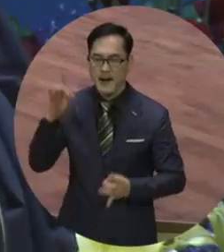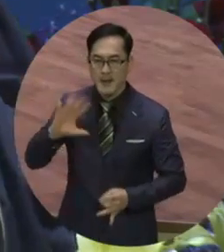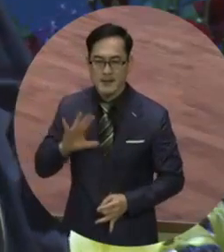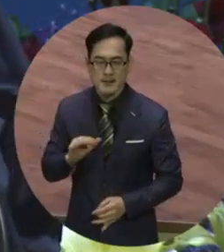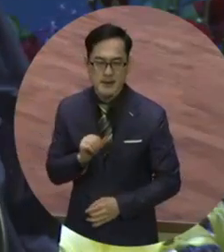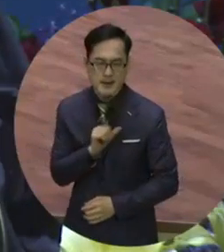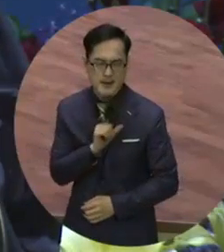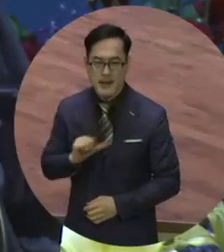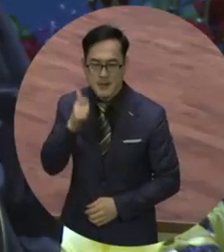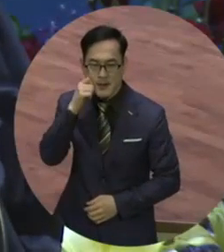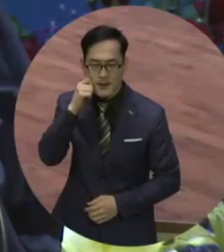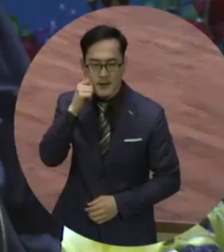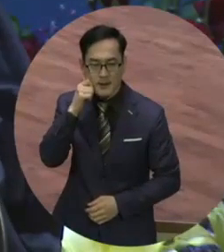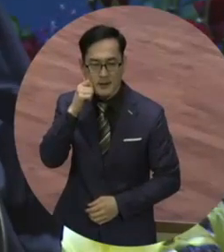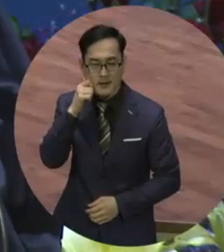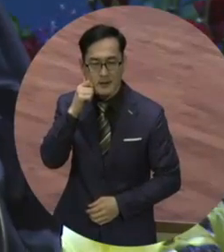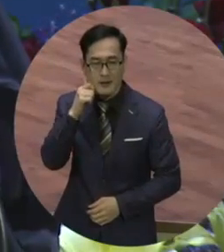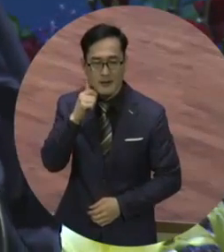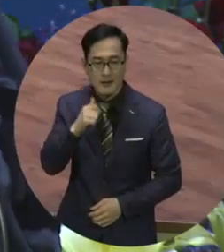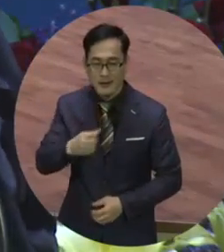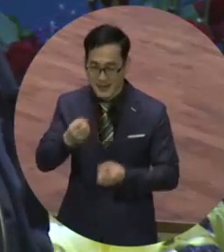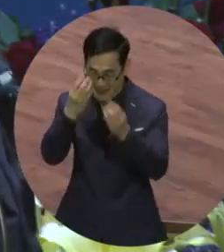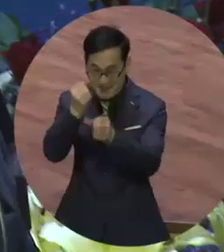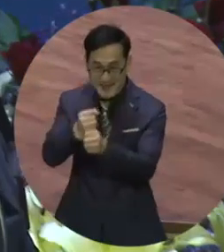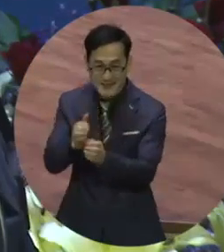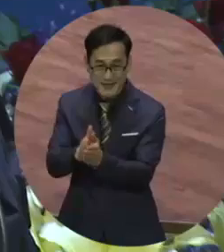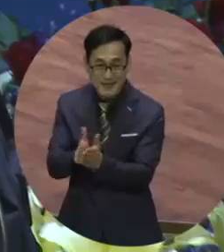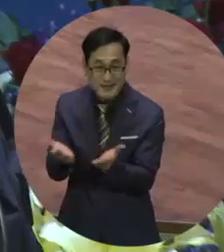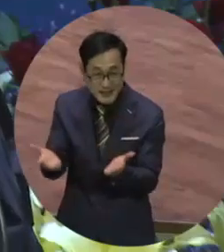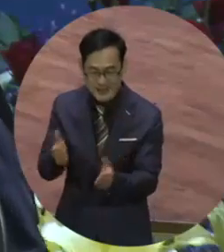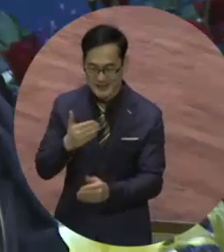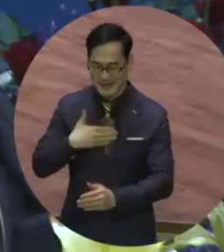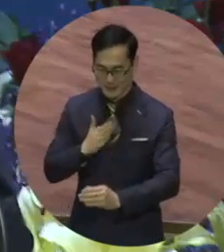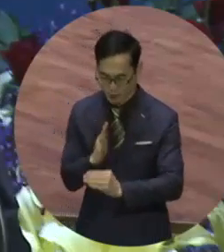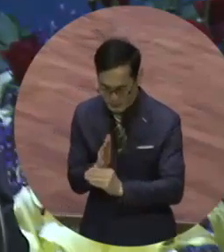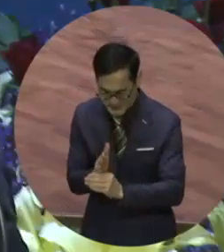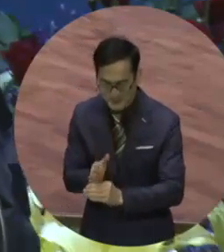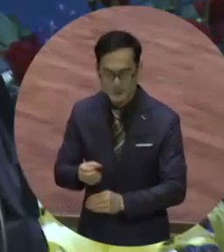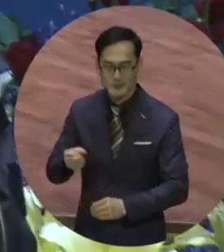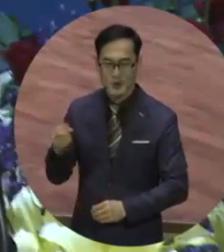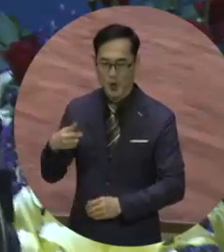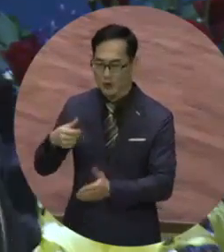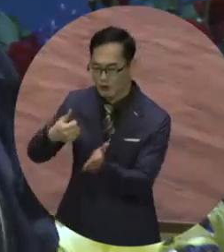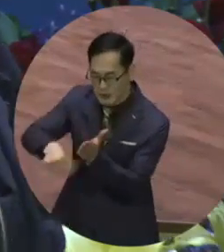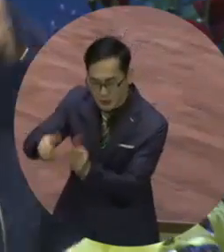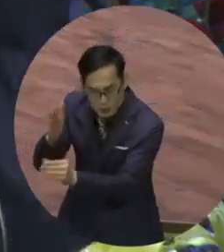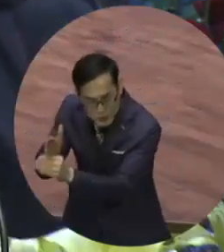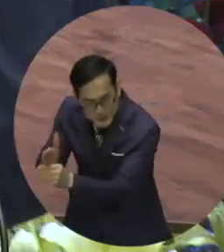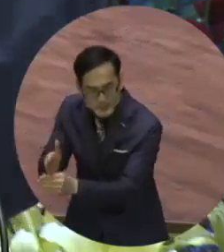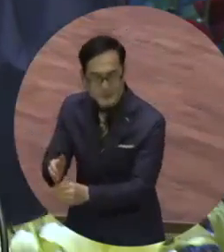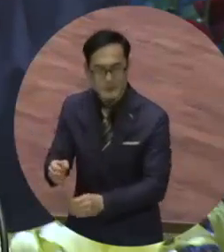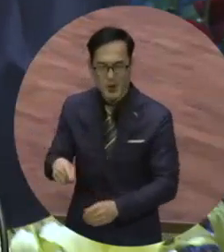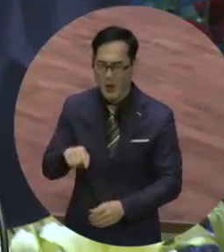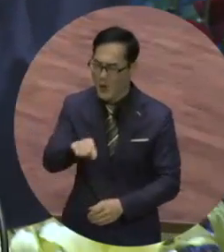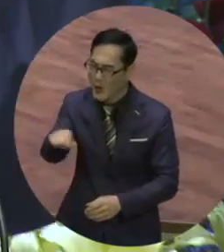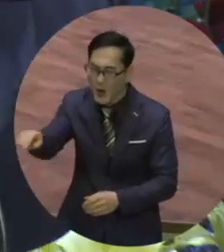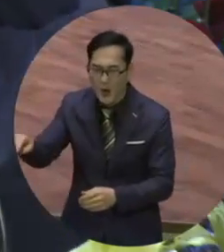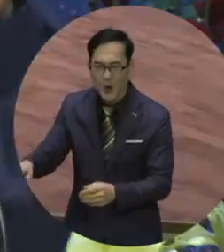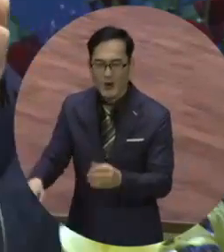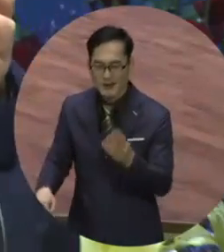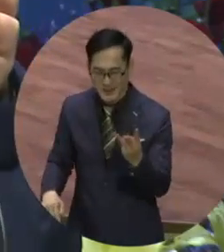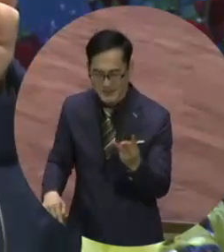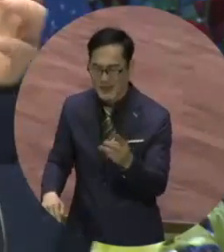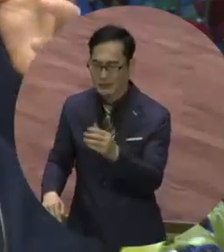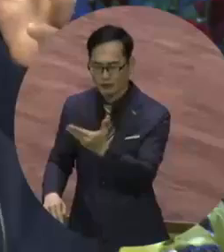창세기 3장의 나중심, 창세기 6장의 물질중심, 창세기 11장의 이 성경중심으로 가득